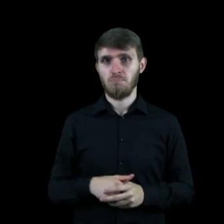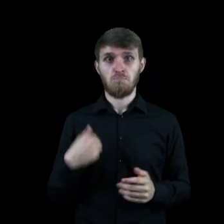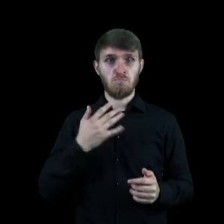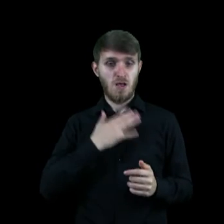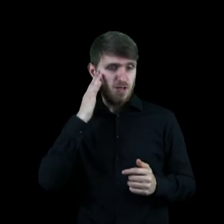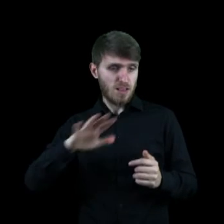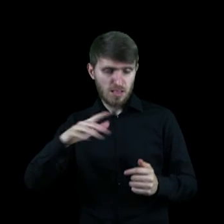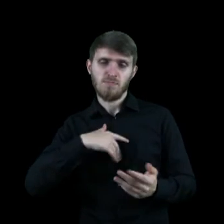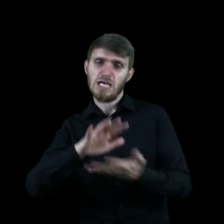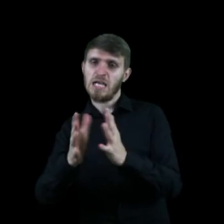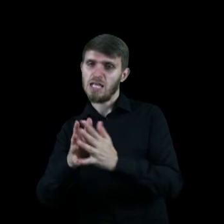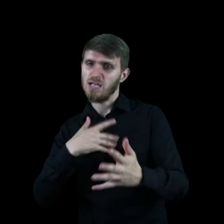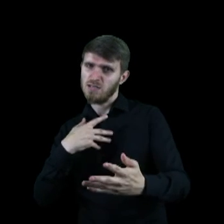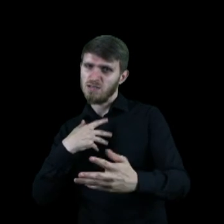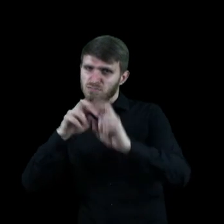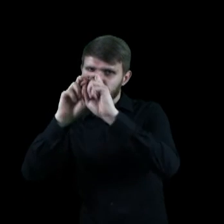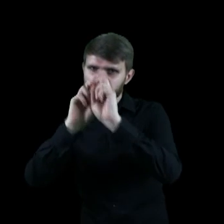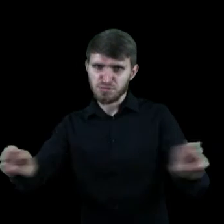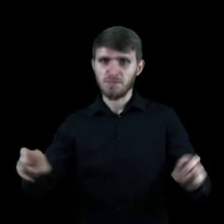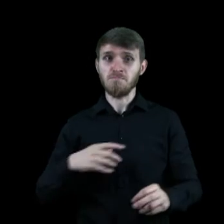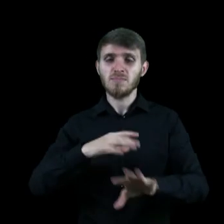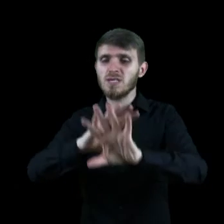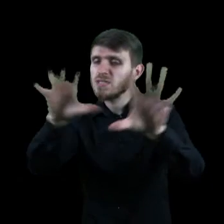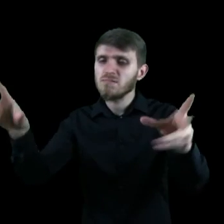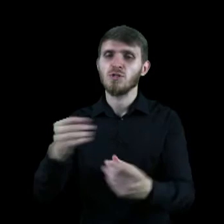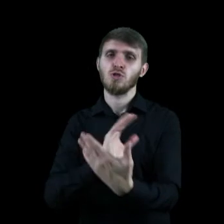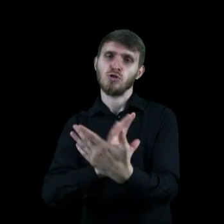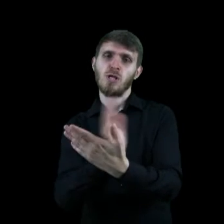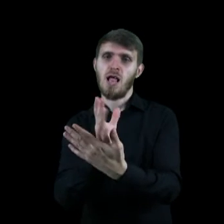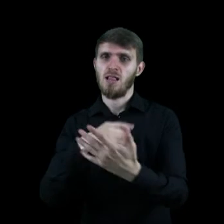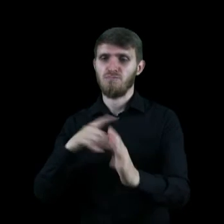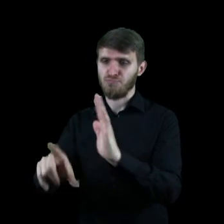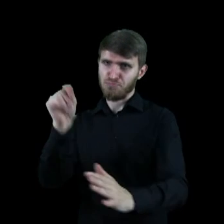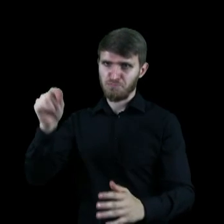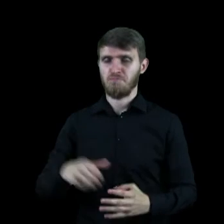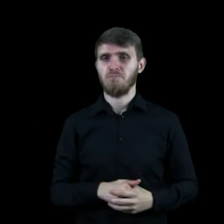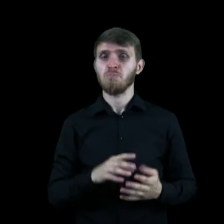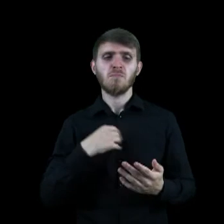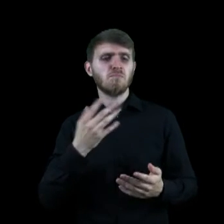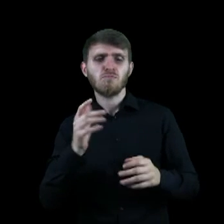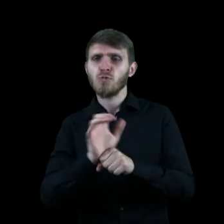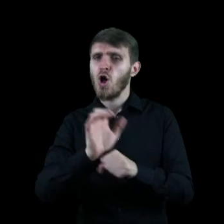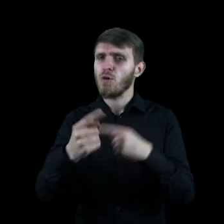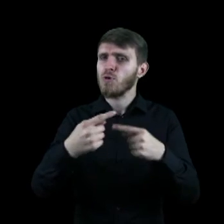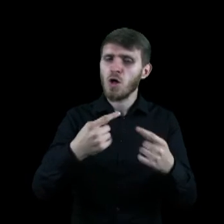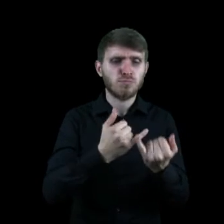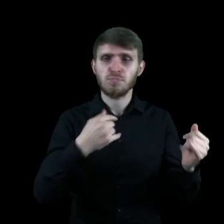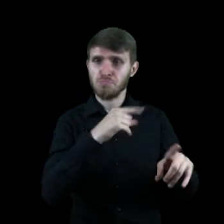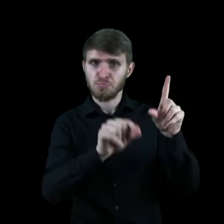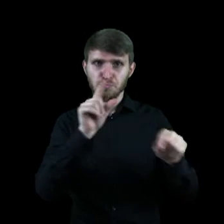10% na żywność. Zbadałbym rynek. Próbowałbym wyciągnąć średnią z cen tych produktów.